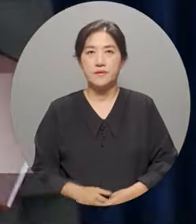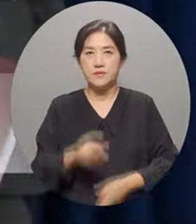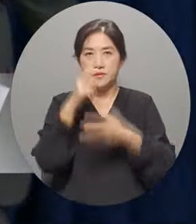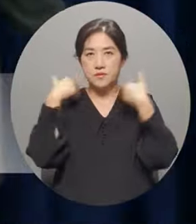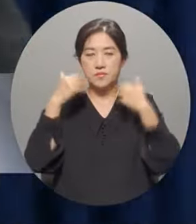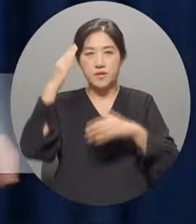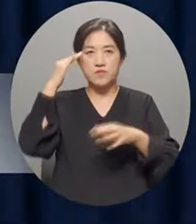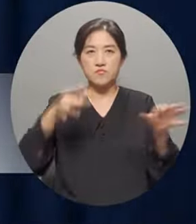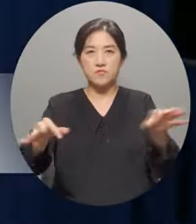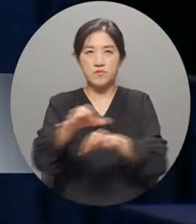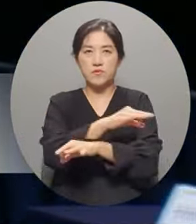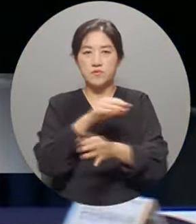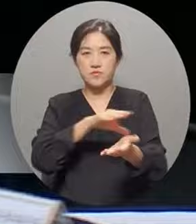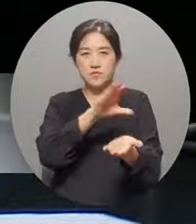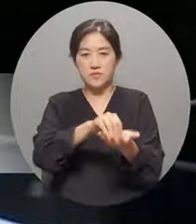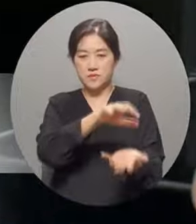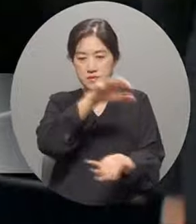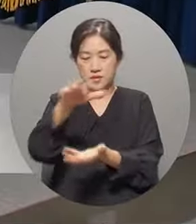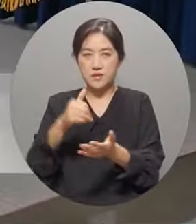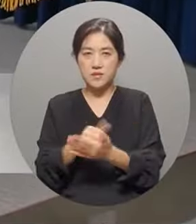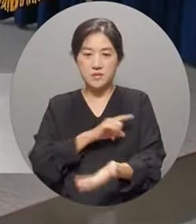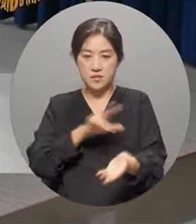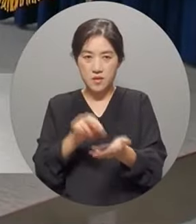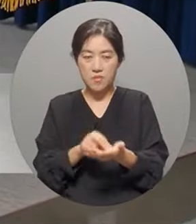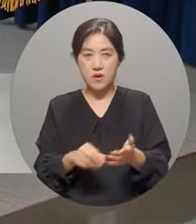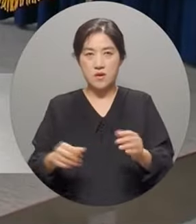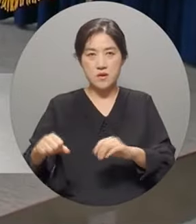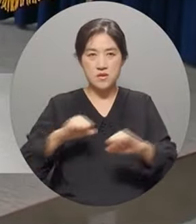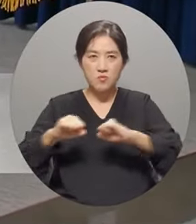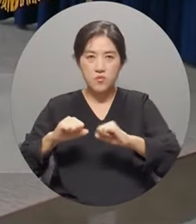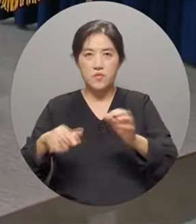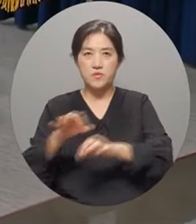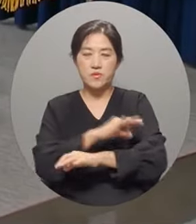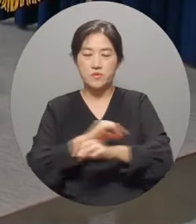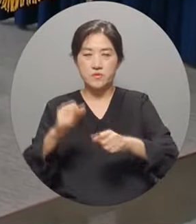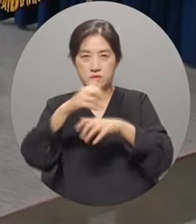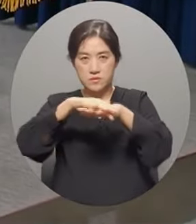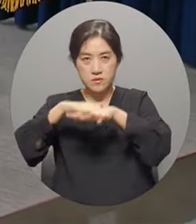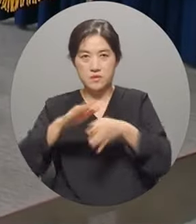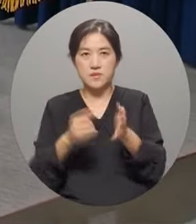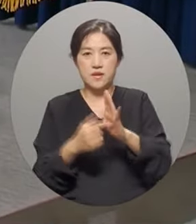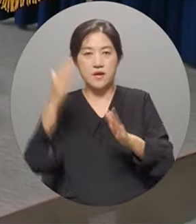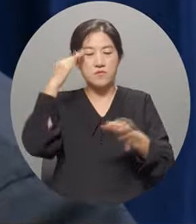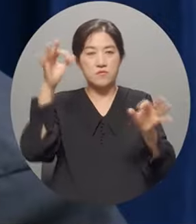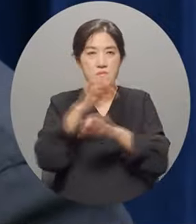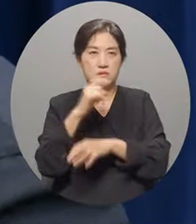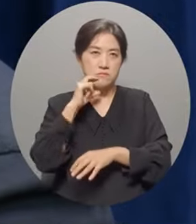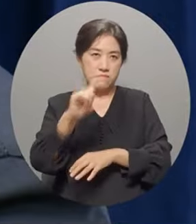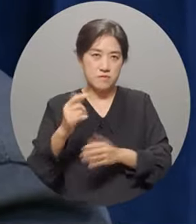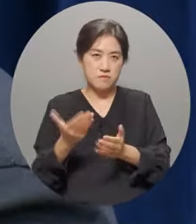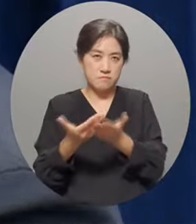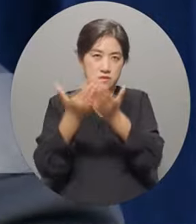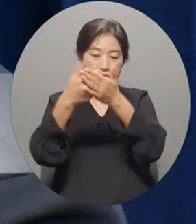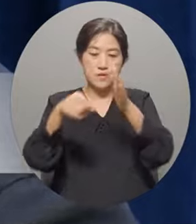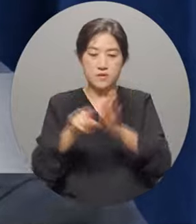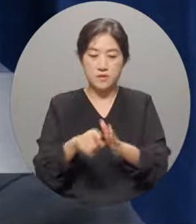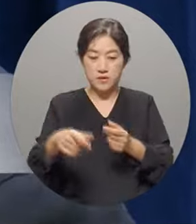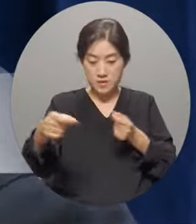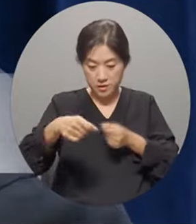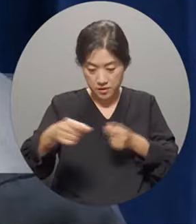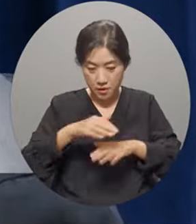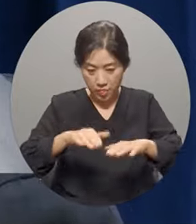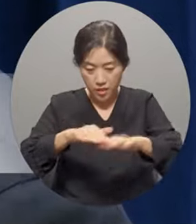정부는 한국 경제의 과제들을 모아 역동 경제 로드맵 계획을 발표했습니다. 우리 경제가 지속 가능성을 가지려면 단기적인